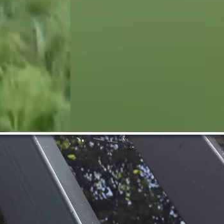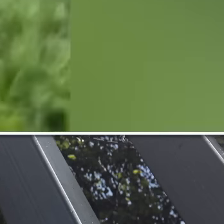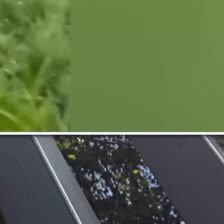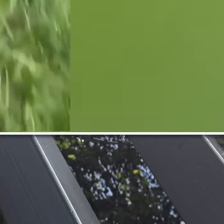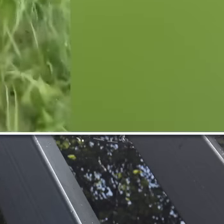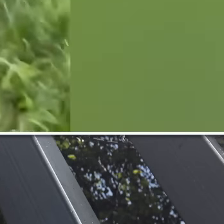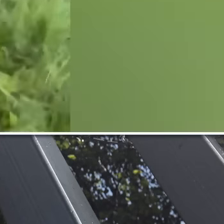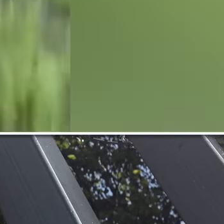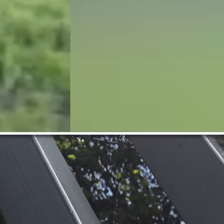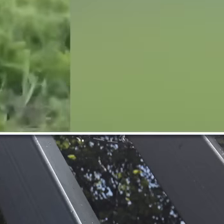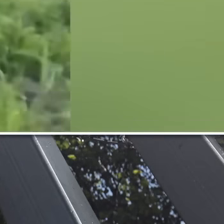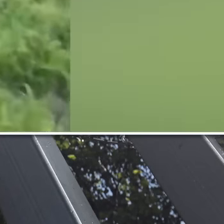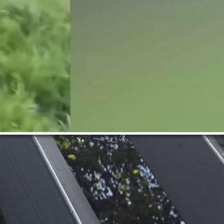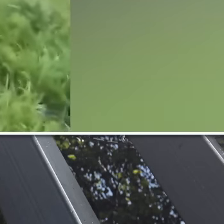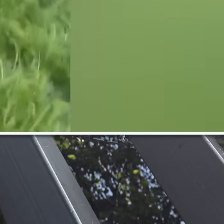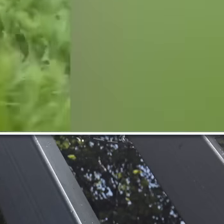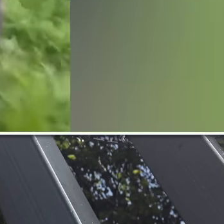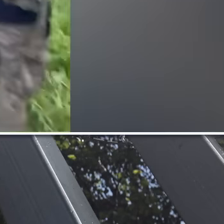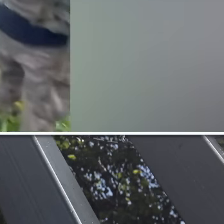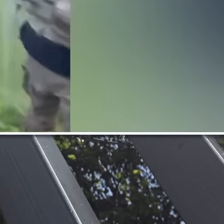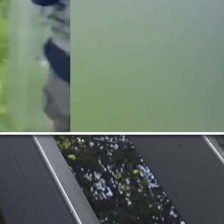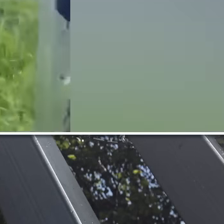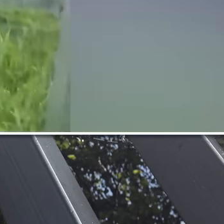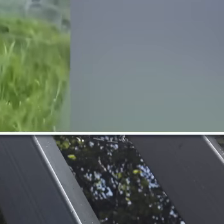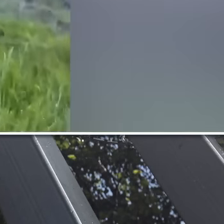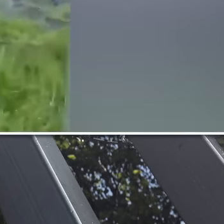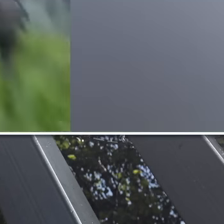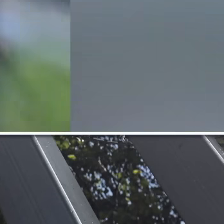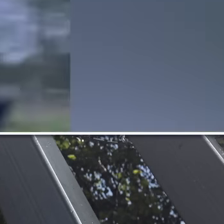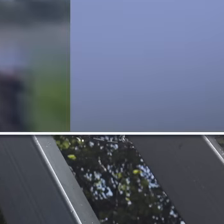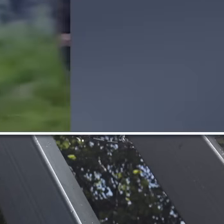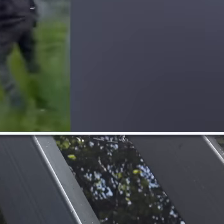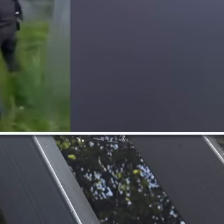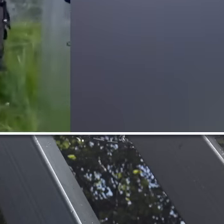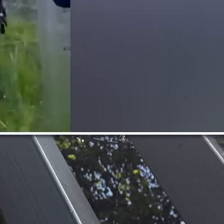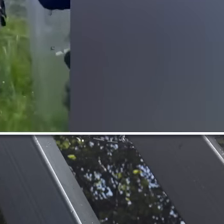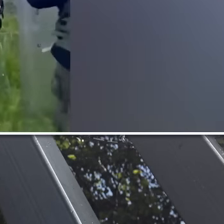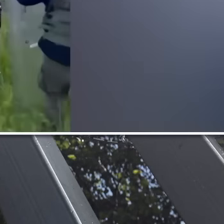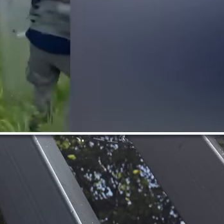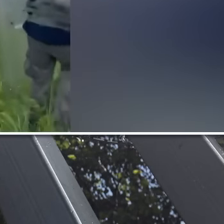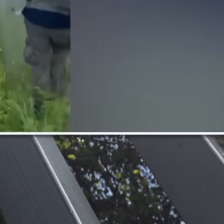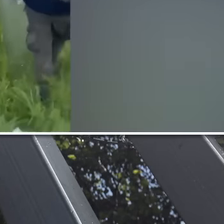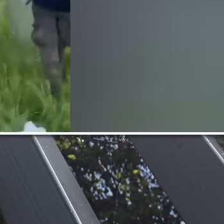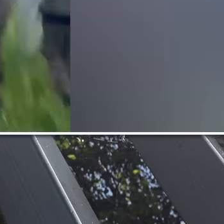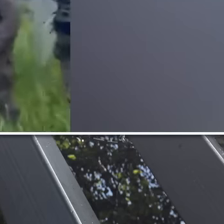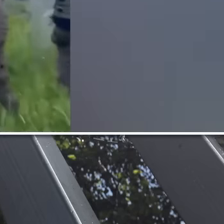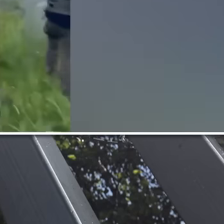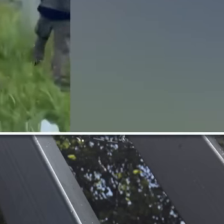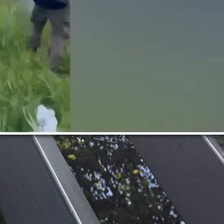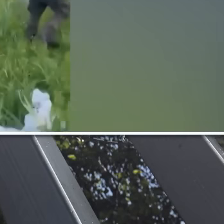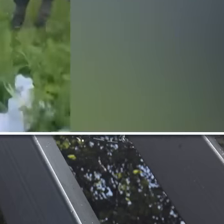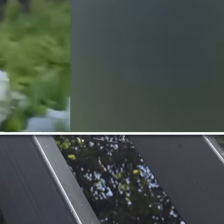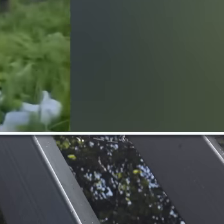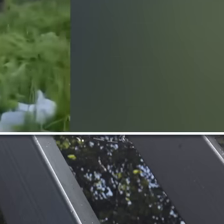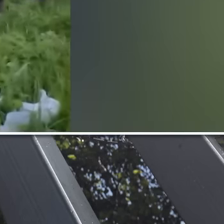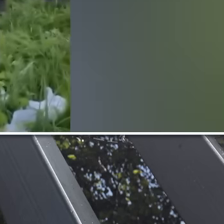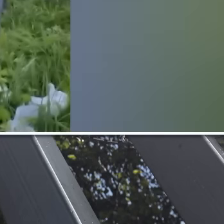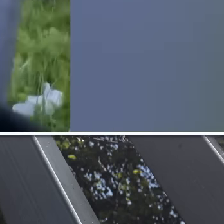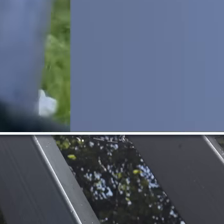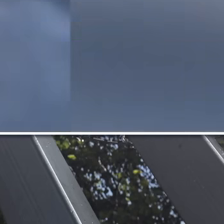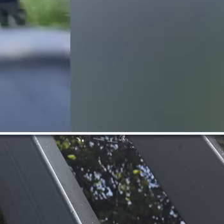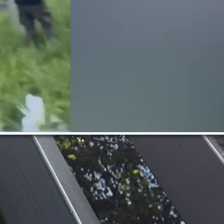minęło, niestety. Ale są takie pryncypia, których nie podważamy. Natychmiast, jak pan redaktor zaczął o tym mówić, przyszedł